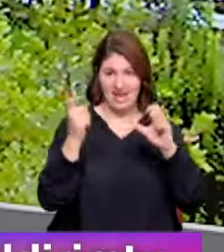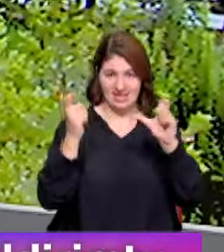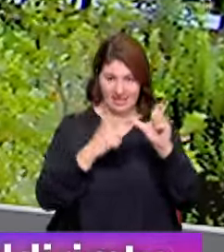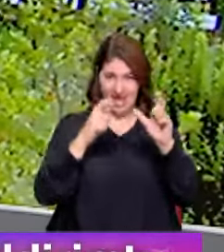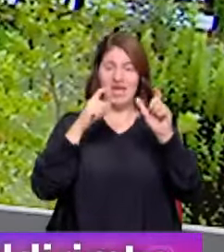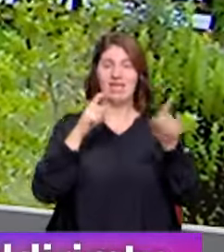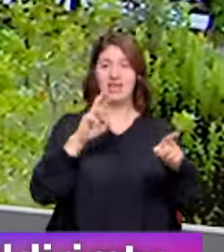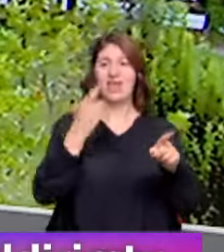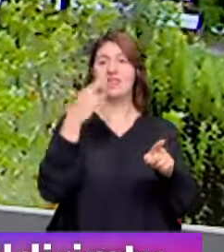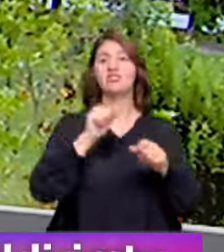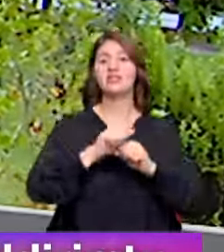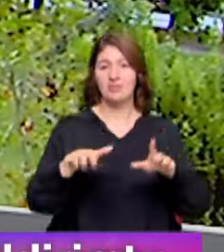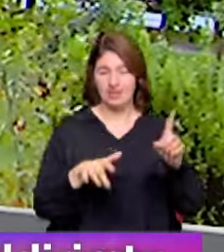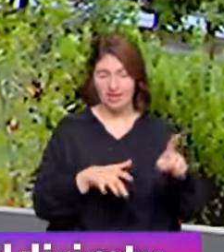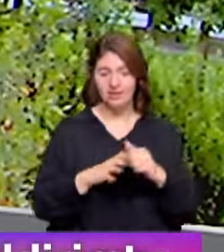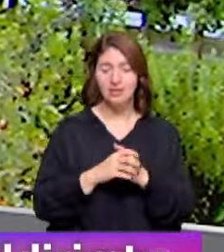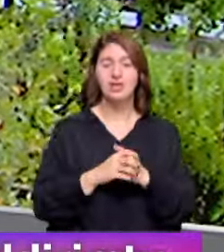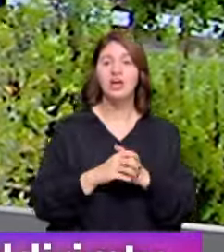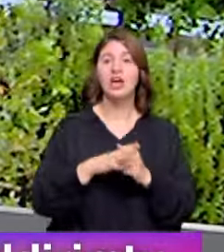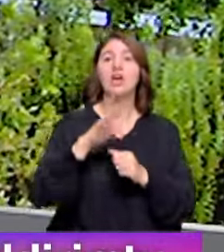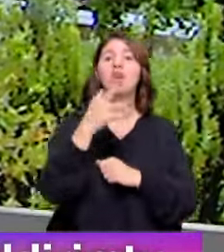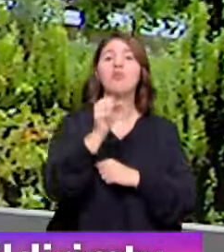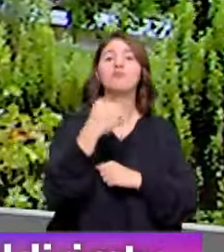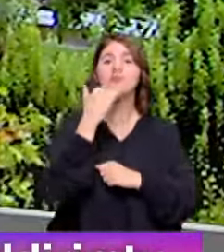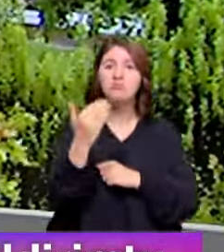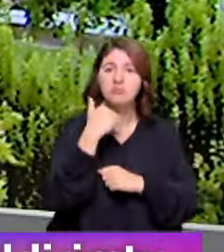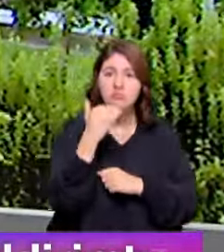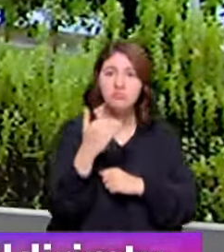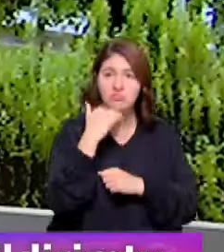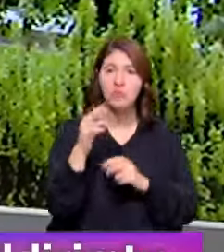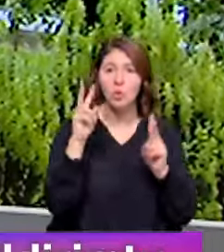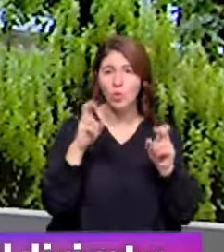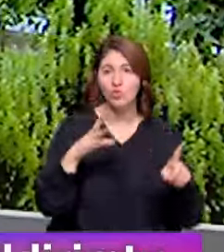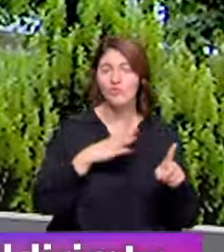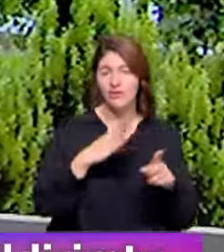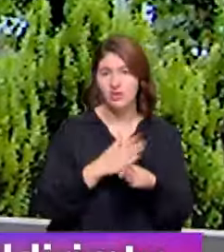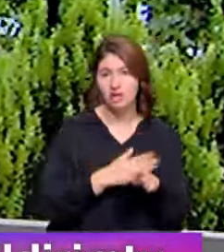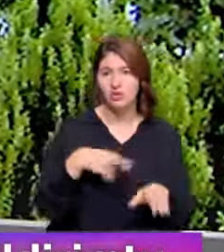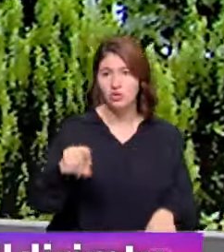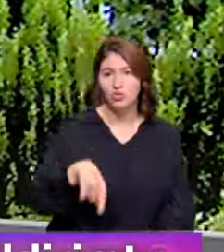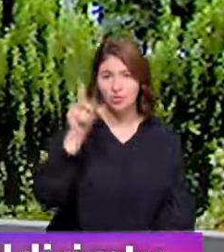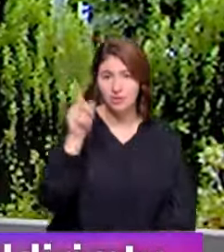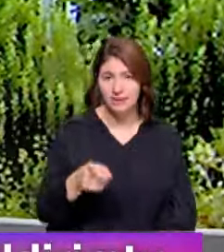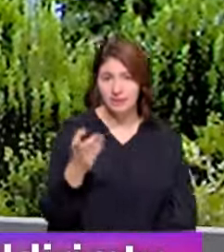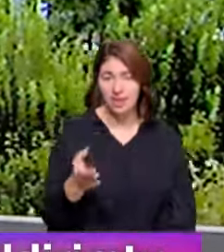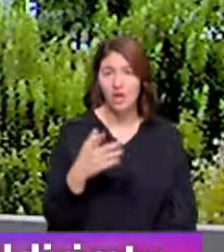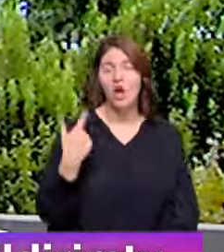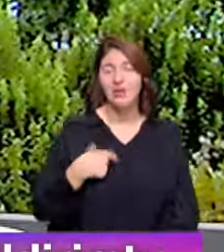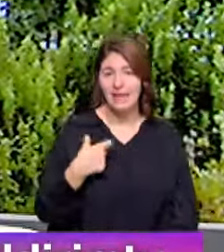MHRS randevu sisteminden randevu alamaması meselesi var vatandaşın gündeminde.